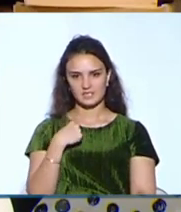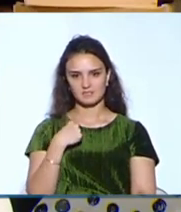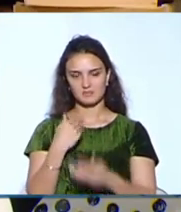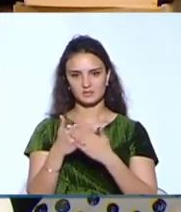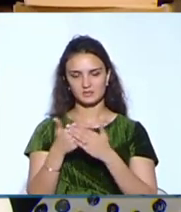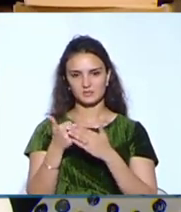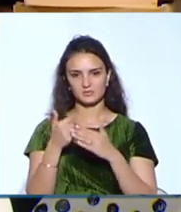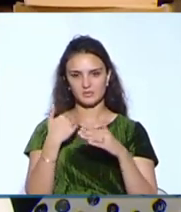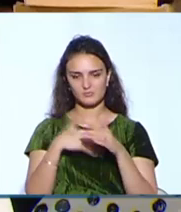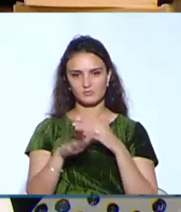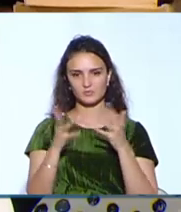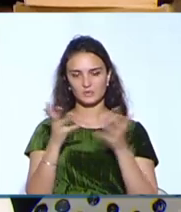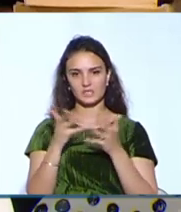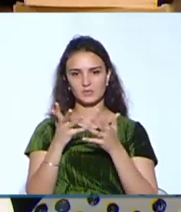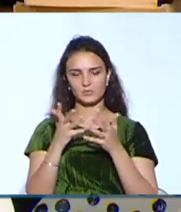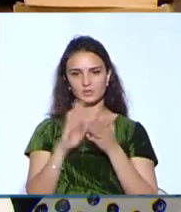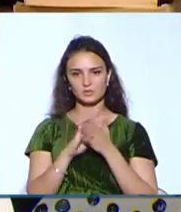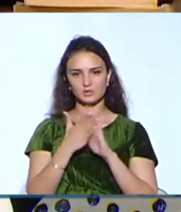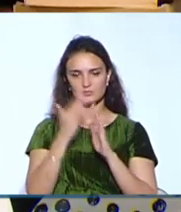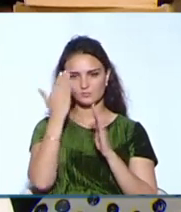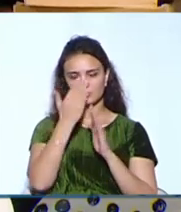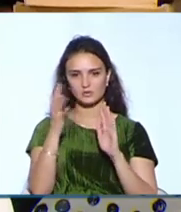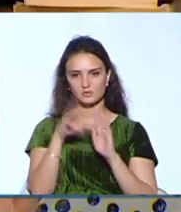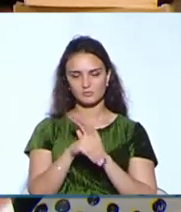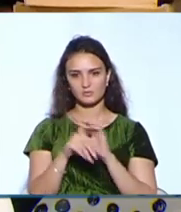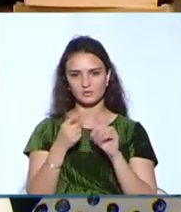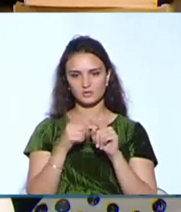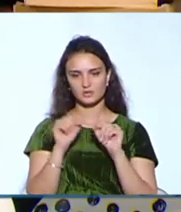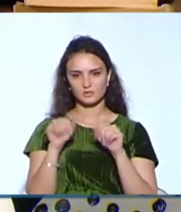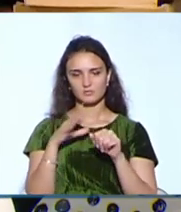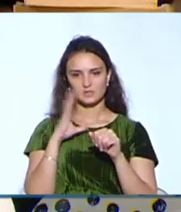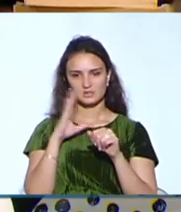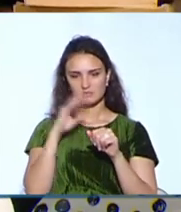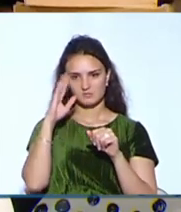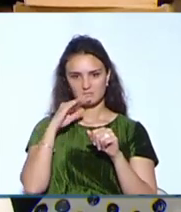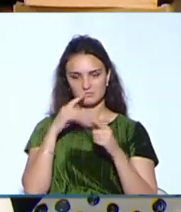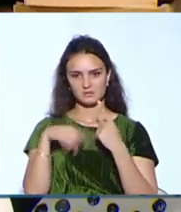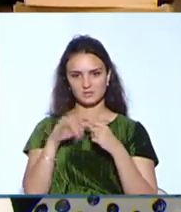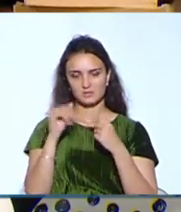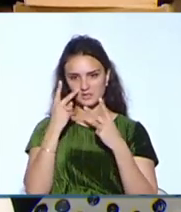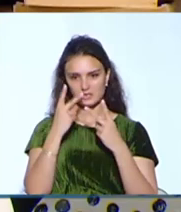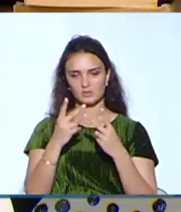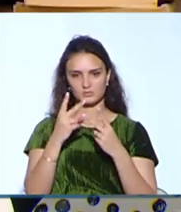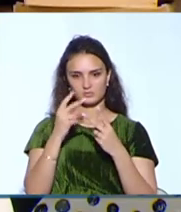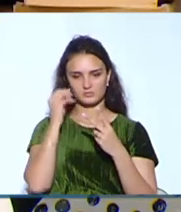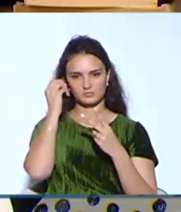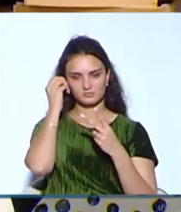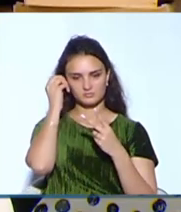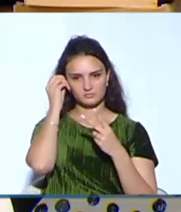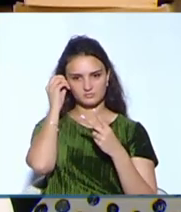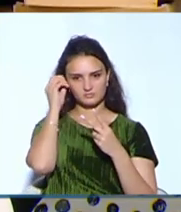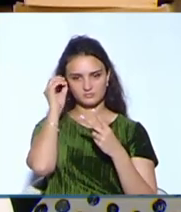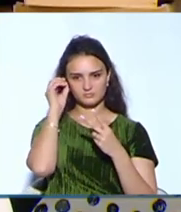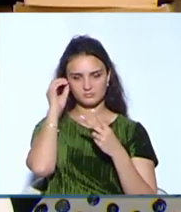დაუშვათ, რომ როგორ გამოხვედი უხერხული სიტუაციიდან უცხო საზოგადოებაში, ეს შეიძლება დედამ, მამამ სადღაც დაინახოს, სადღაც თვალი მოკრას,